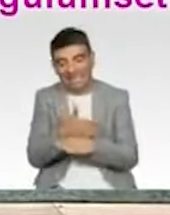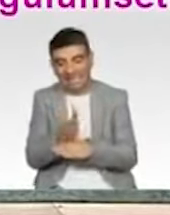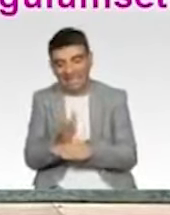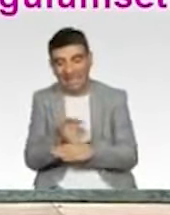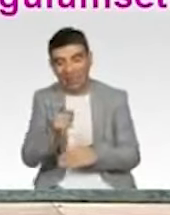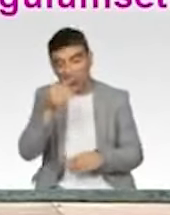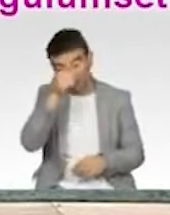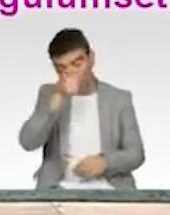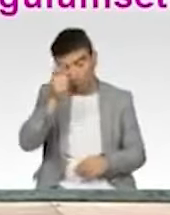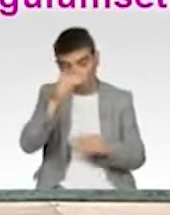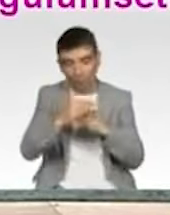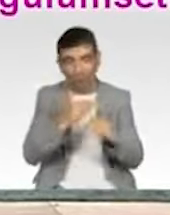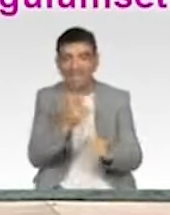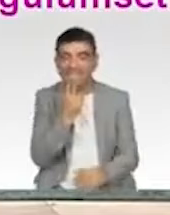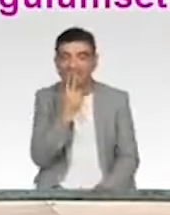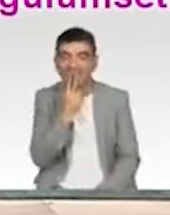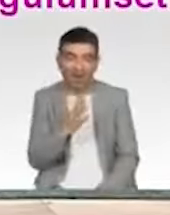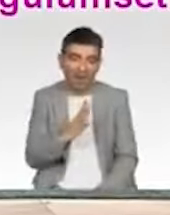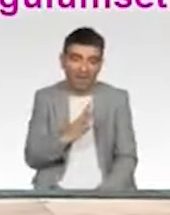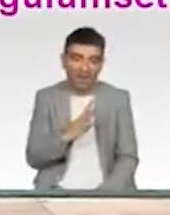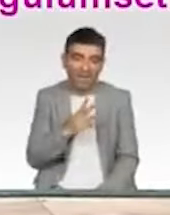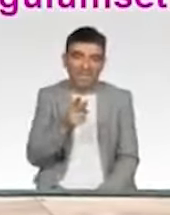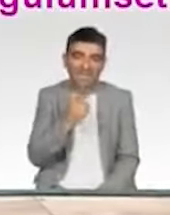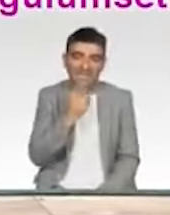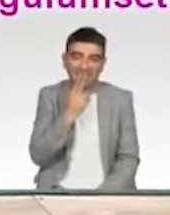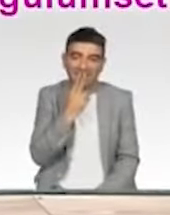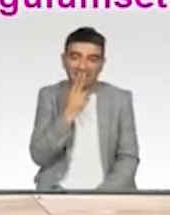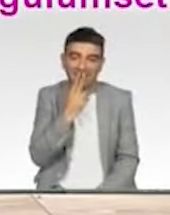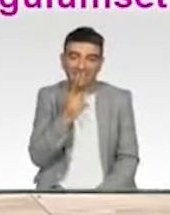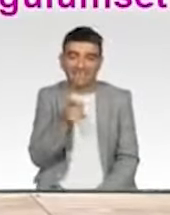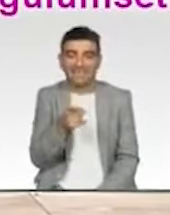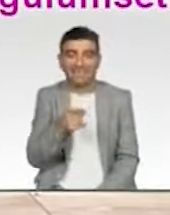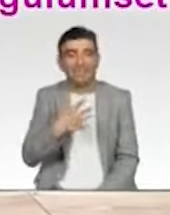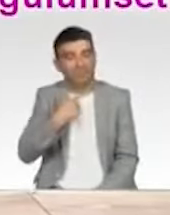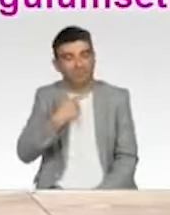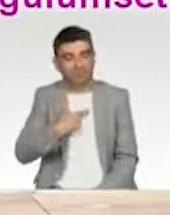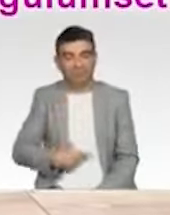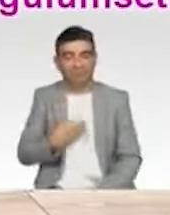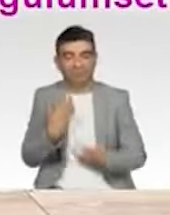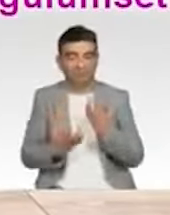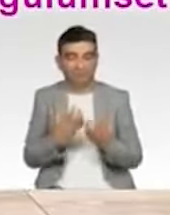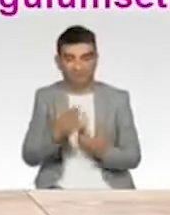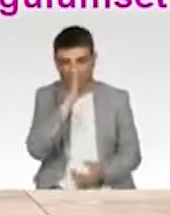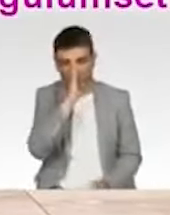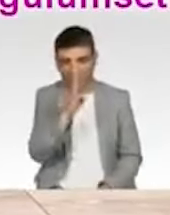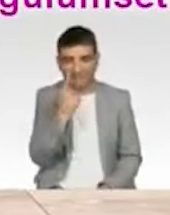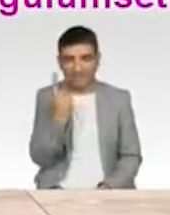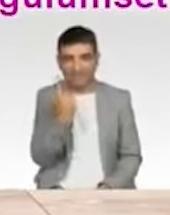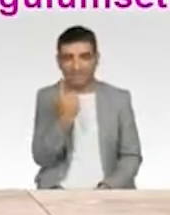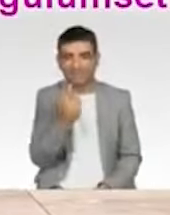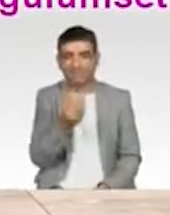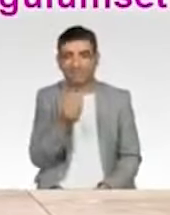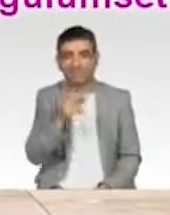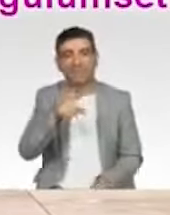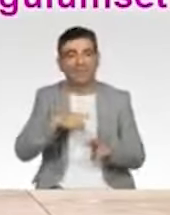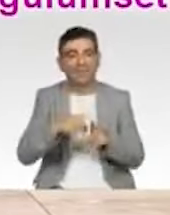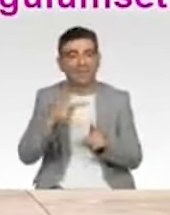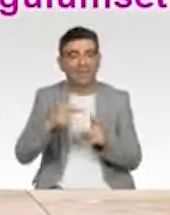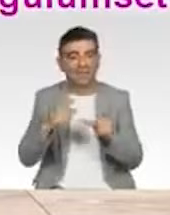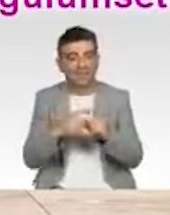Türk toplumunda çok fazla sigara içiliyor. Evet, sigara zaten mideyi yakıyor. Evet. İnsanlar zaten ciddi bir beslenme düzeni yok. Ezgi gelir